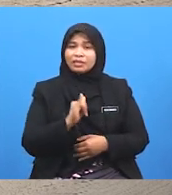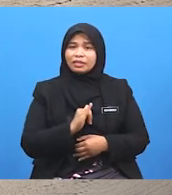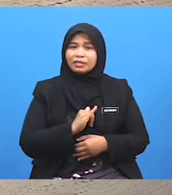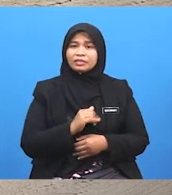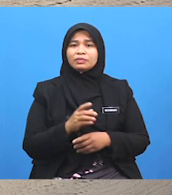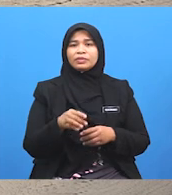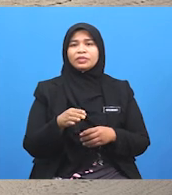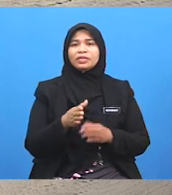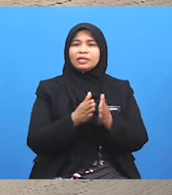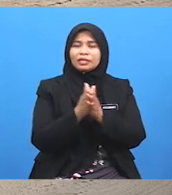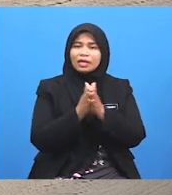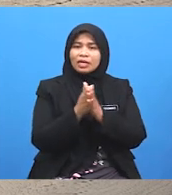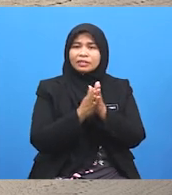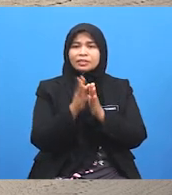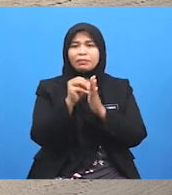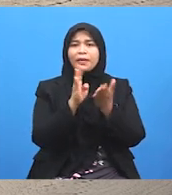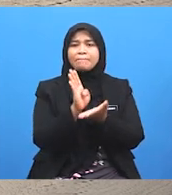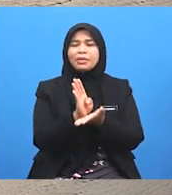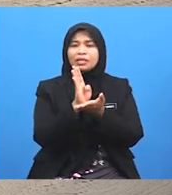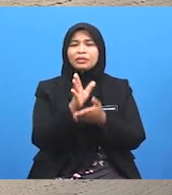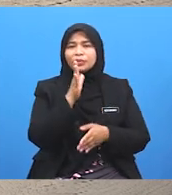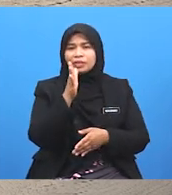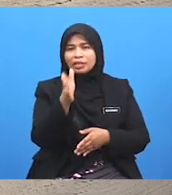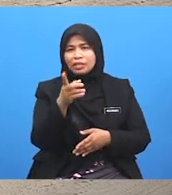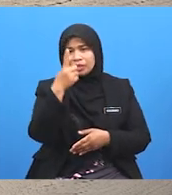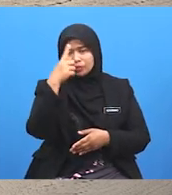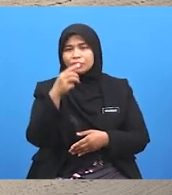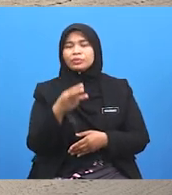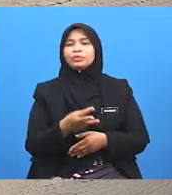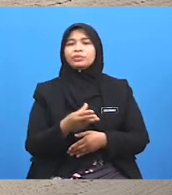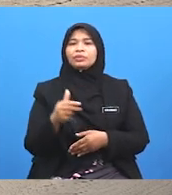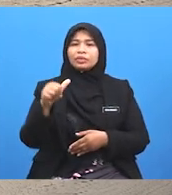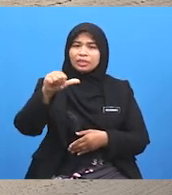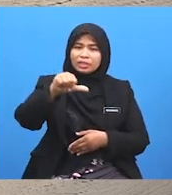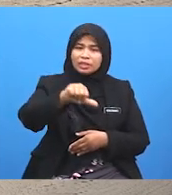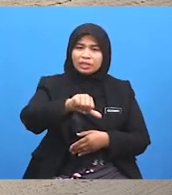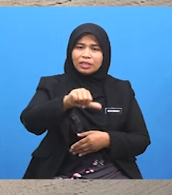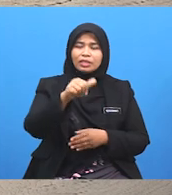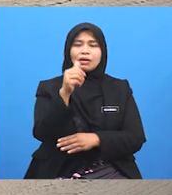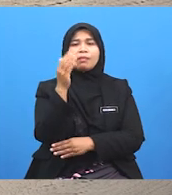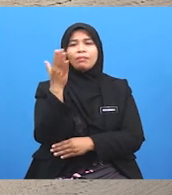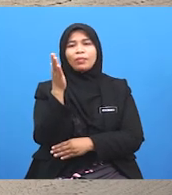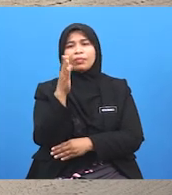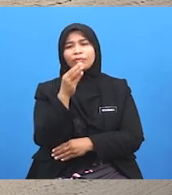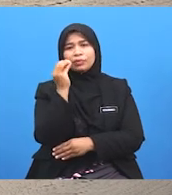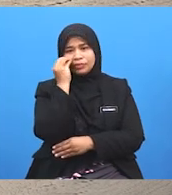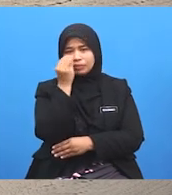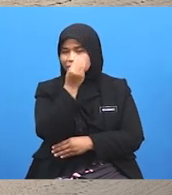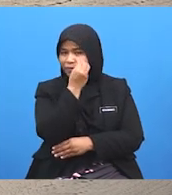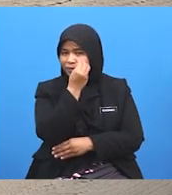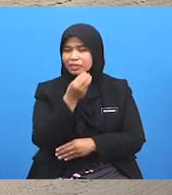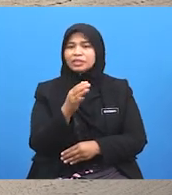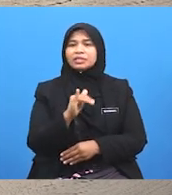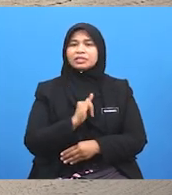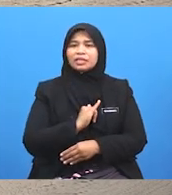Saya sepatutnya rajin membantu nenek untuk menyiram pokok bunga.